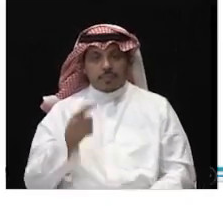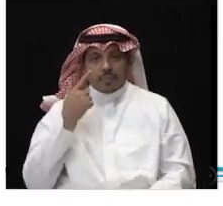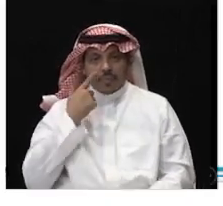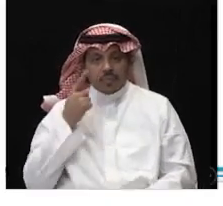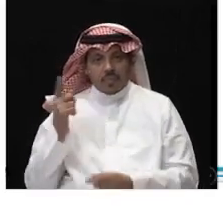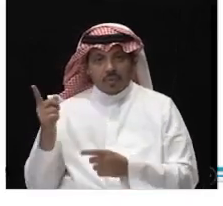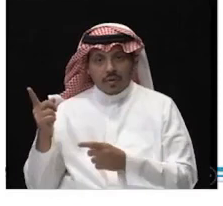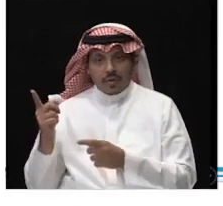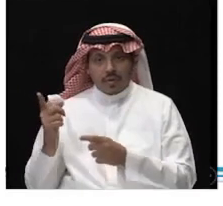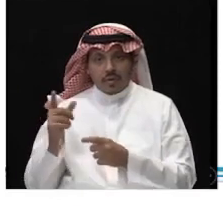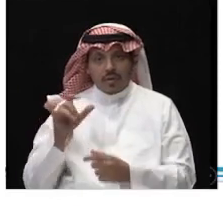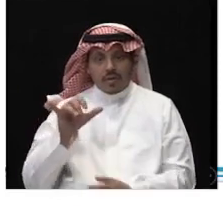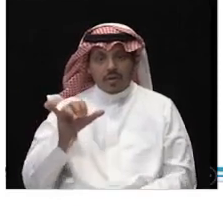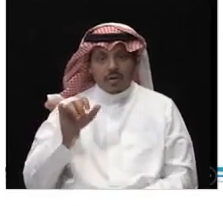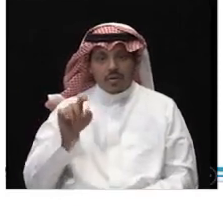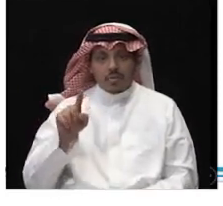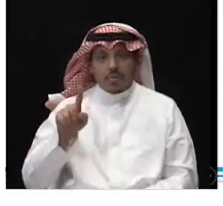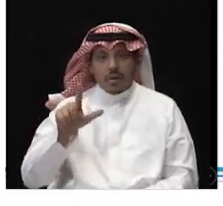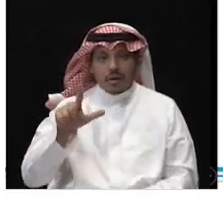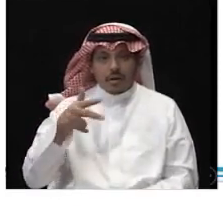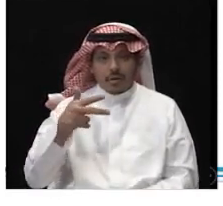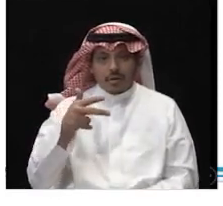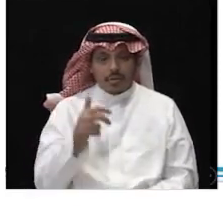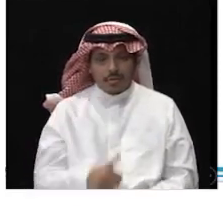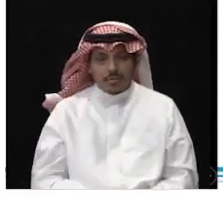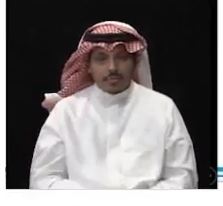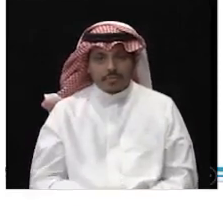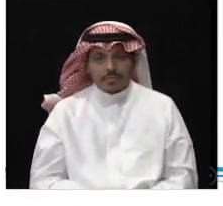وهنا يبلغ، أحسنتم.